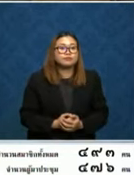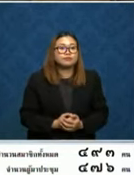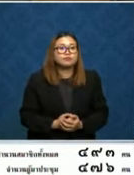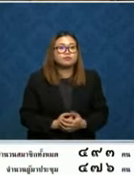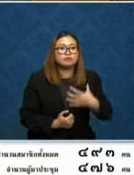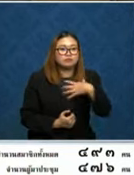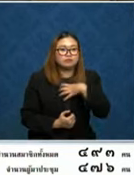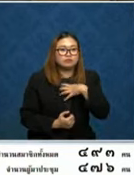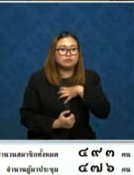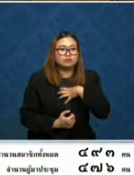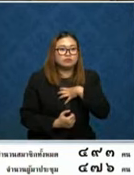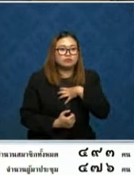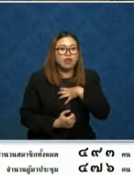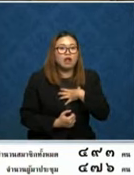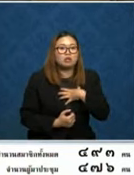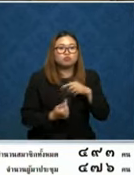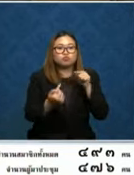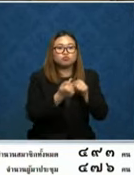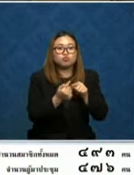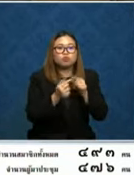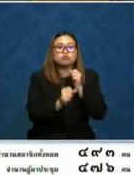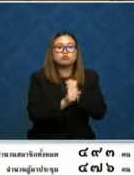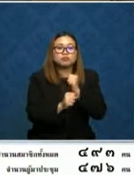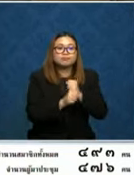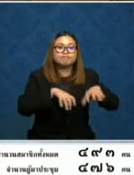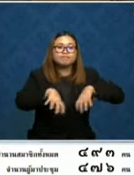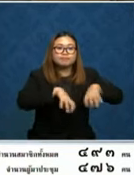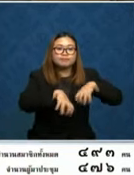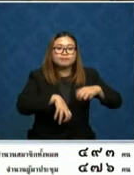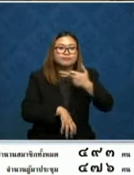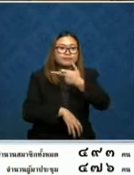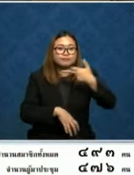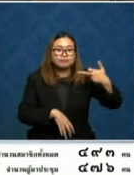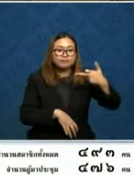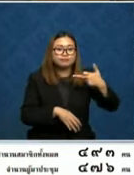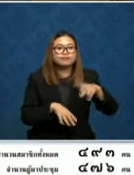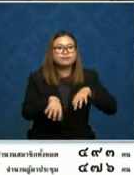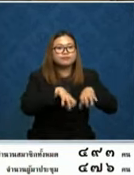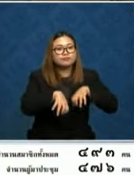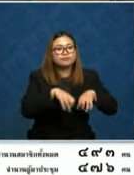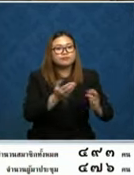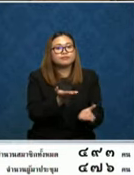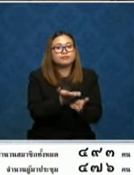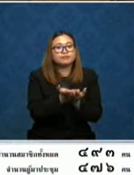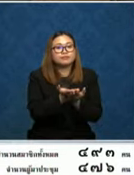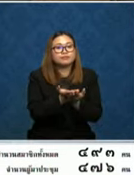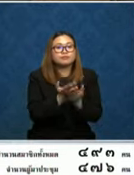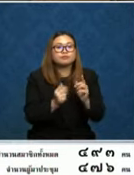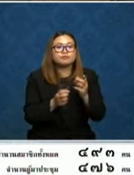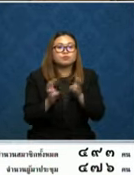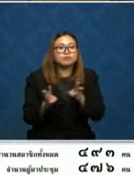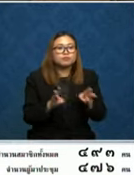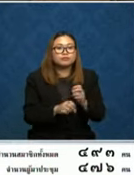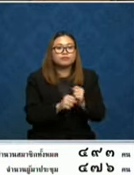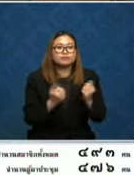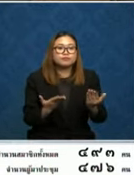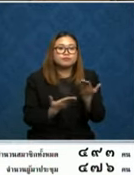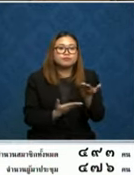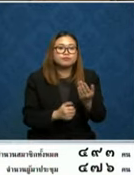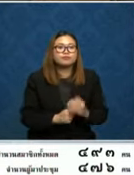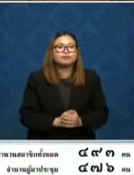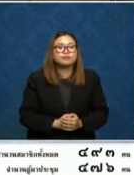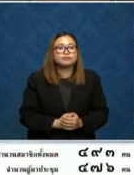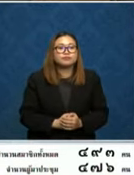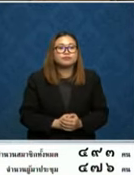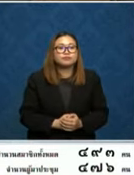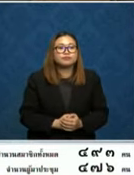อภิปรายเกี่ยวกับงบของการบินไทยได้ยังไงครับทางเจ้าหน้าที่บอกว่ารัฐวิสาหกิจก็